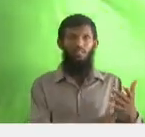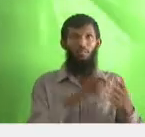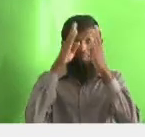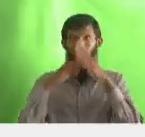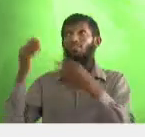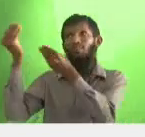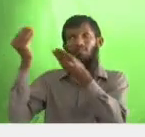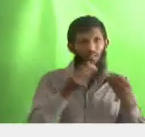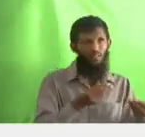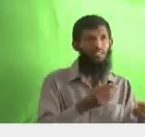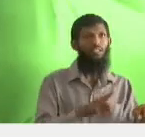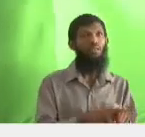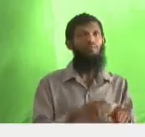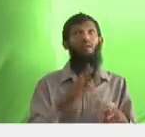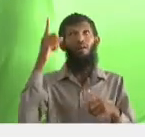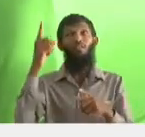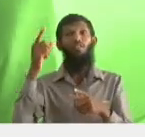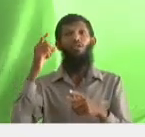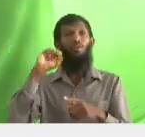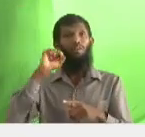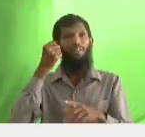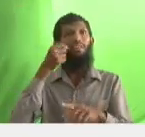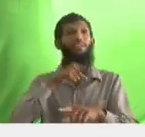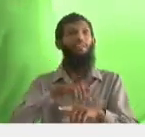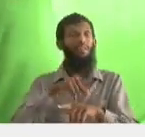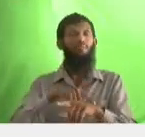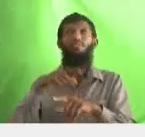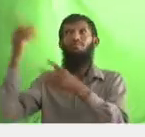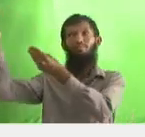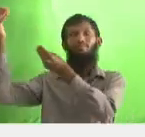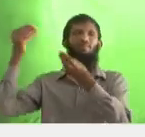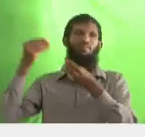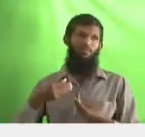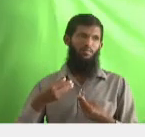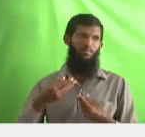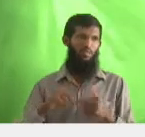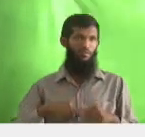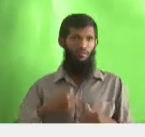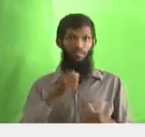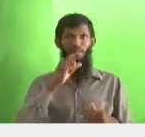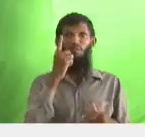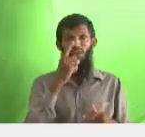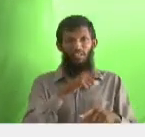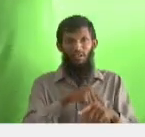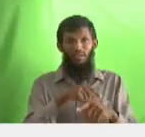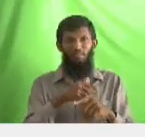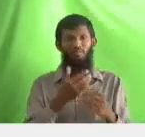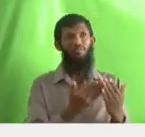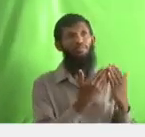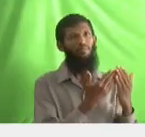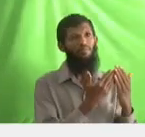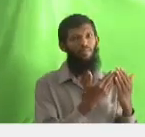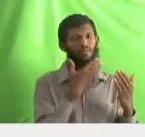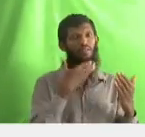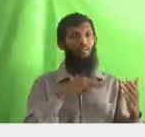them tenfold. And therefore we read the verse of the Quran, inna allaha wa malaikatahu yusalluna ala an-nabi